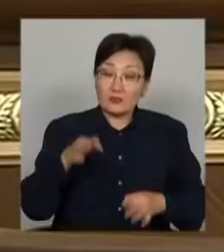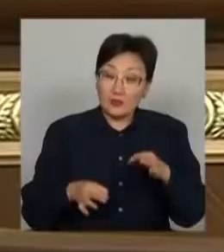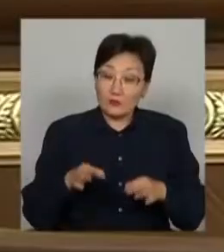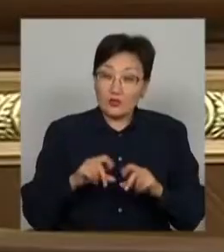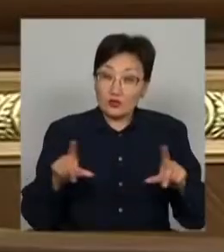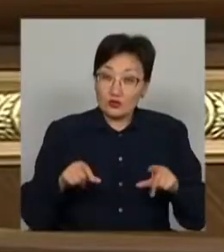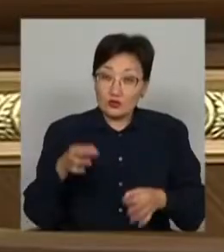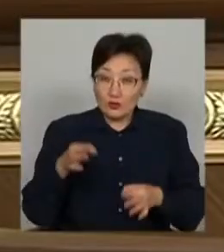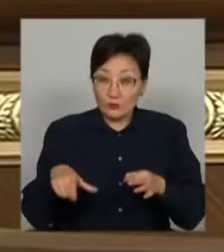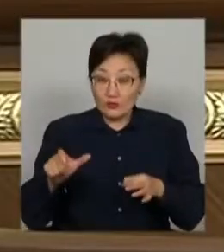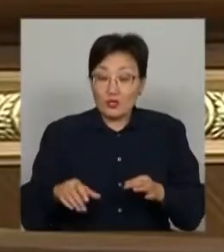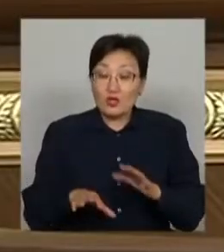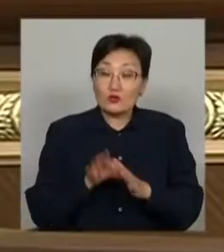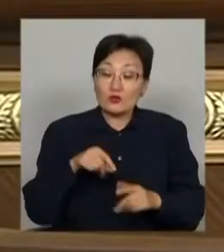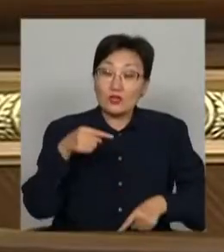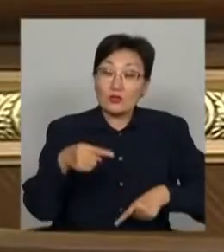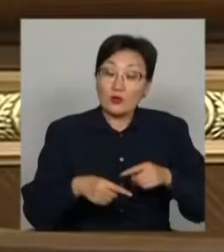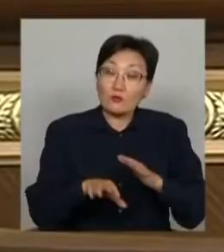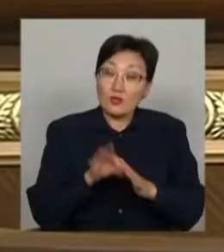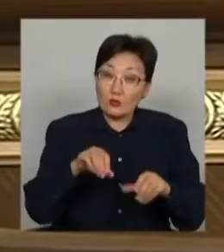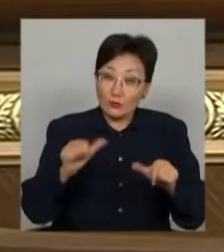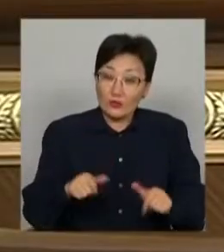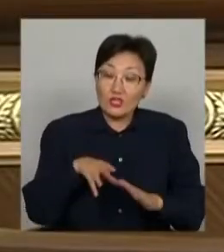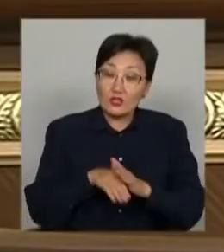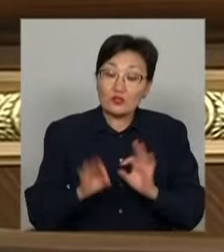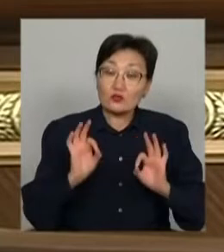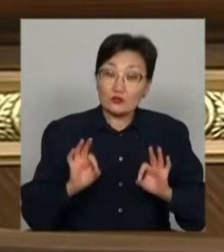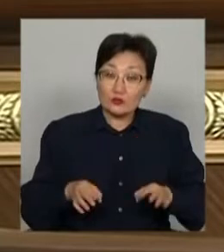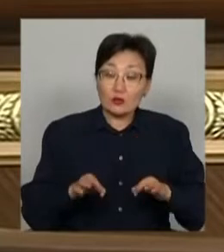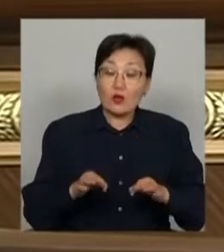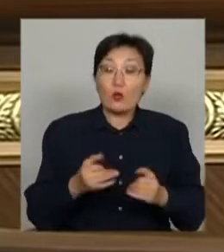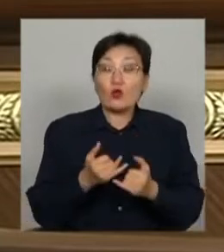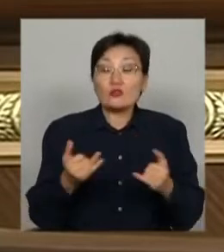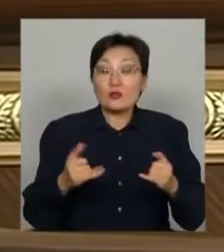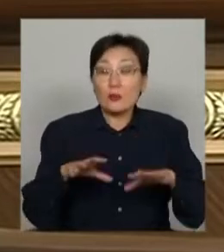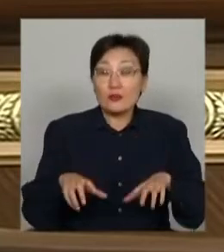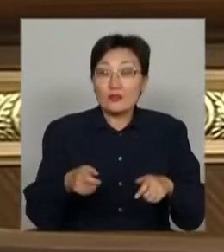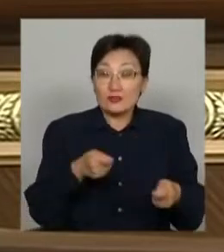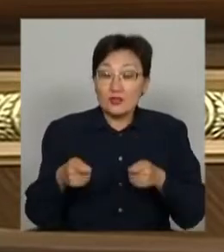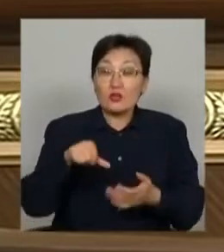Жоғарғы сот судьяларында сайлау арқылы таңдау тәсілін енгізген жөн. Ол үшін президент